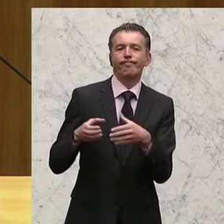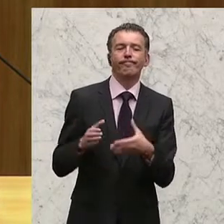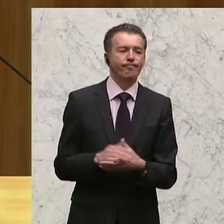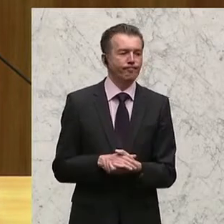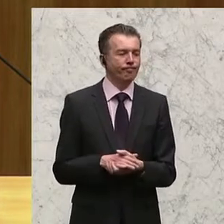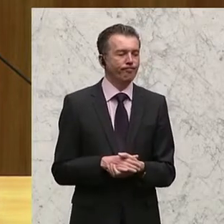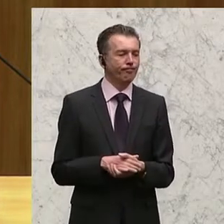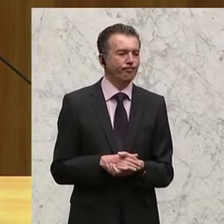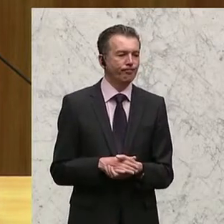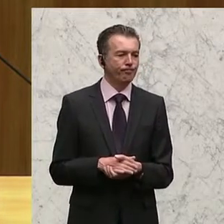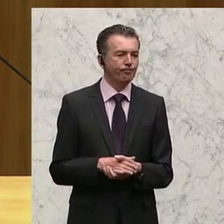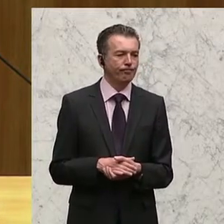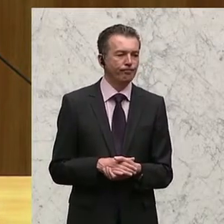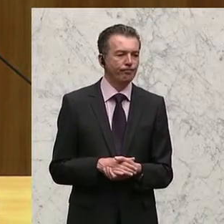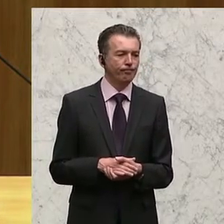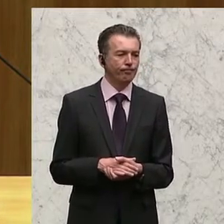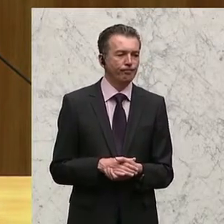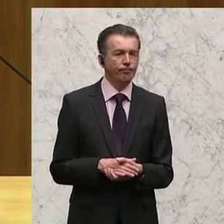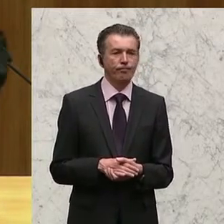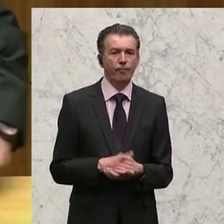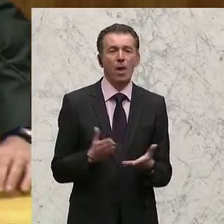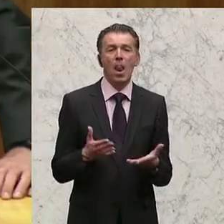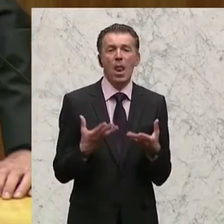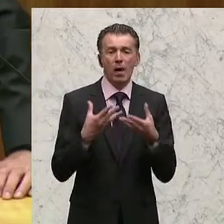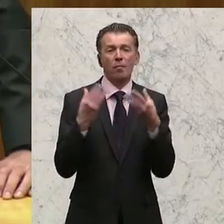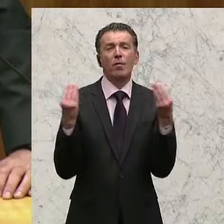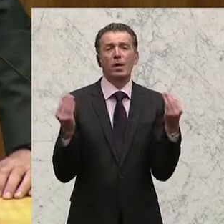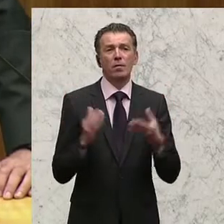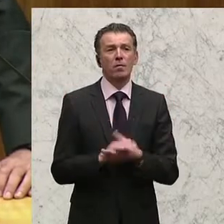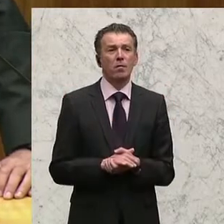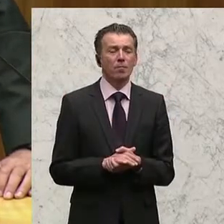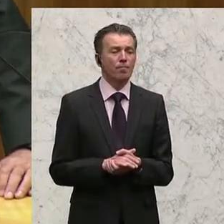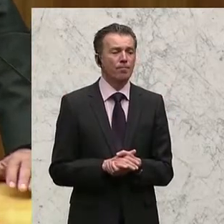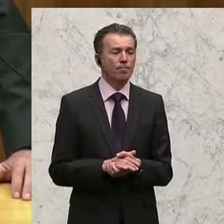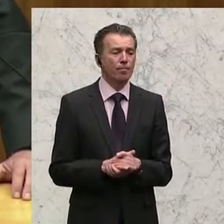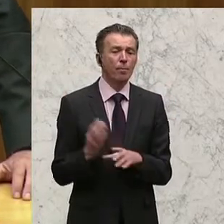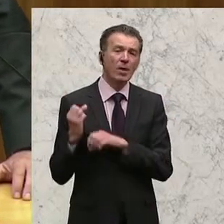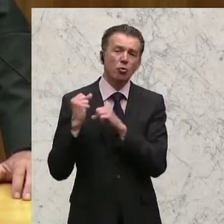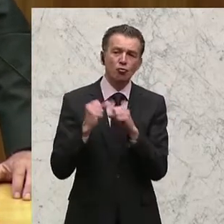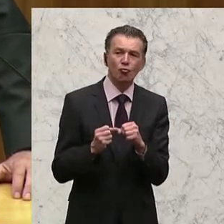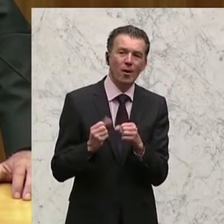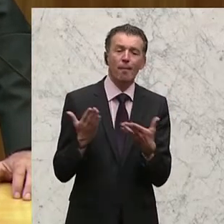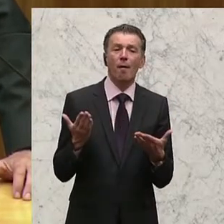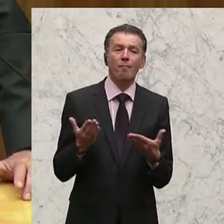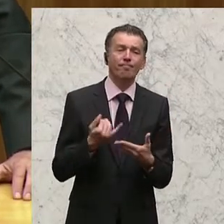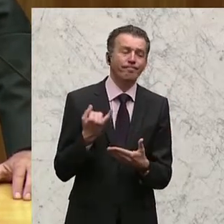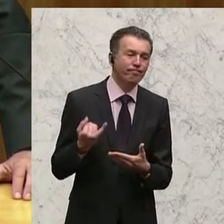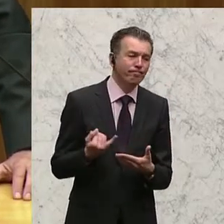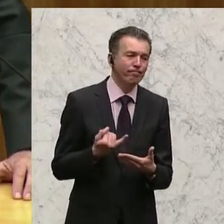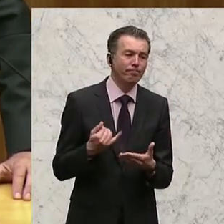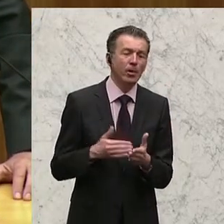man vergisst geflissentlich, dass mit dem Schlepperwesen nach wie vor